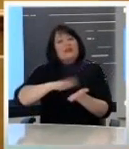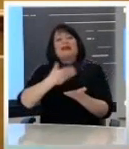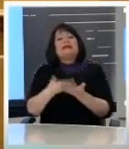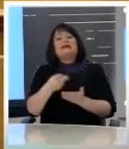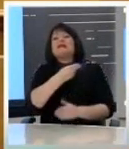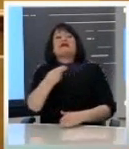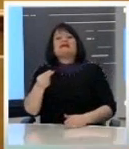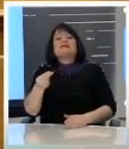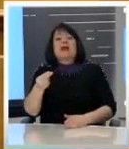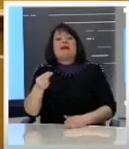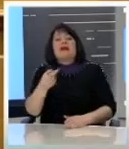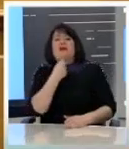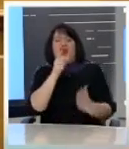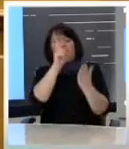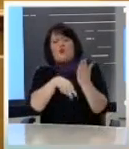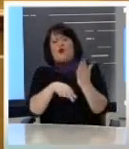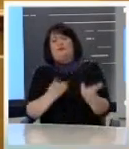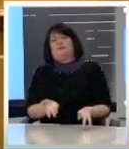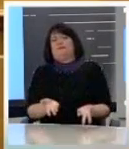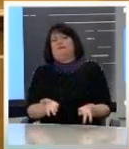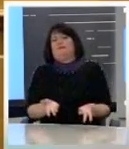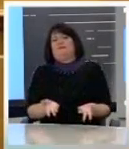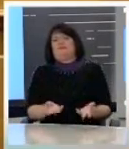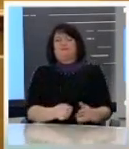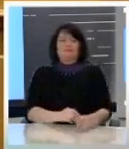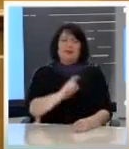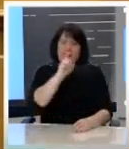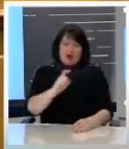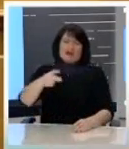για με ερωτοαπαντήσεις.